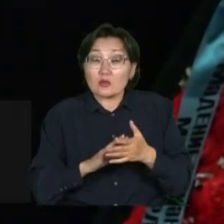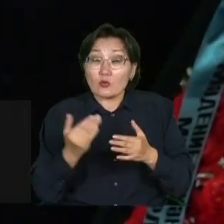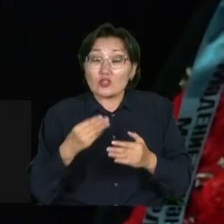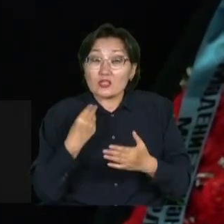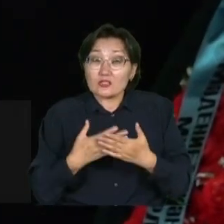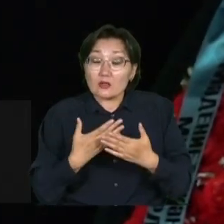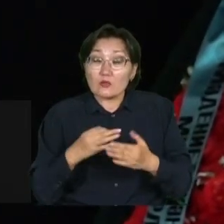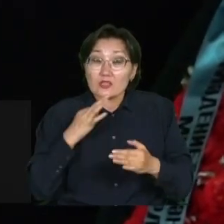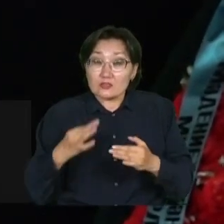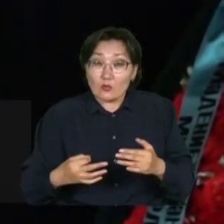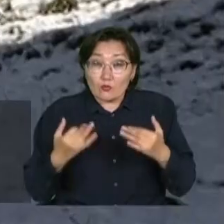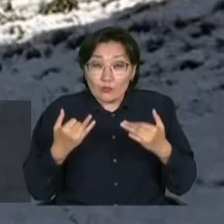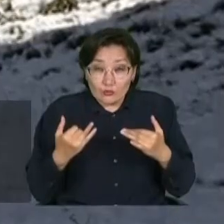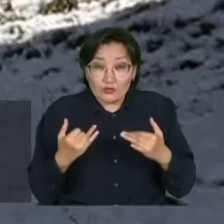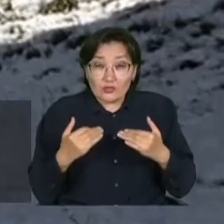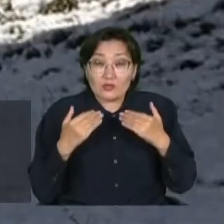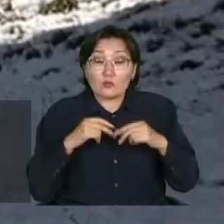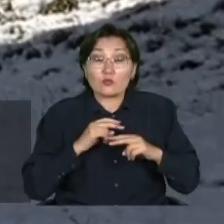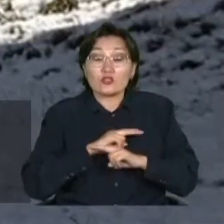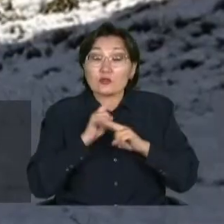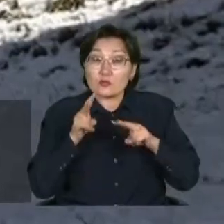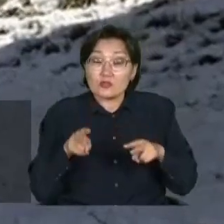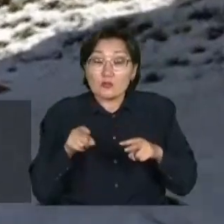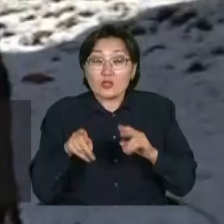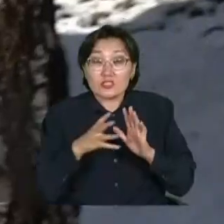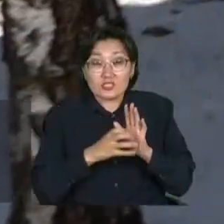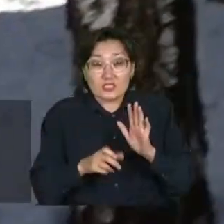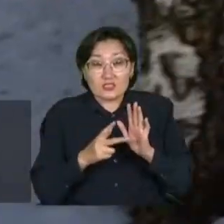тұяғы ортамыздан кетіп бара жатыр. Мұрат Мұхтарұлы